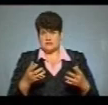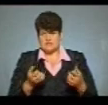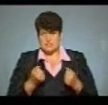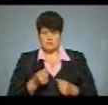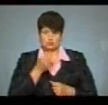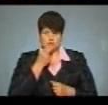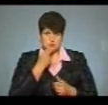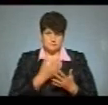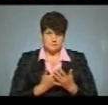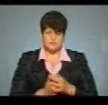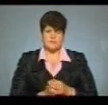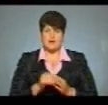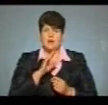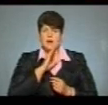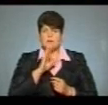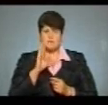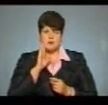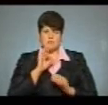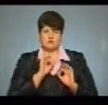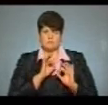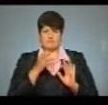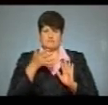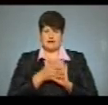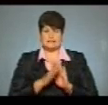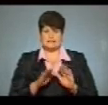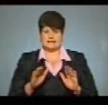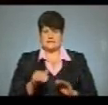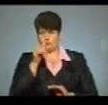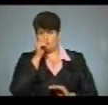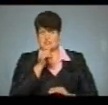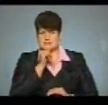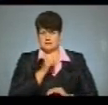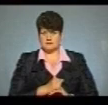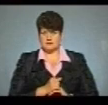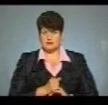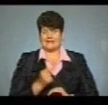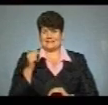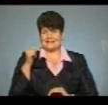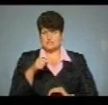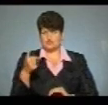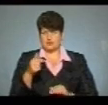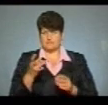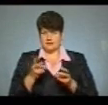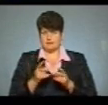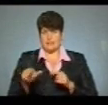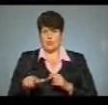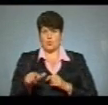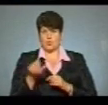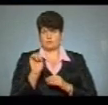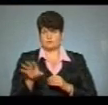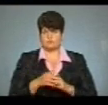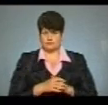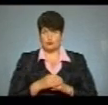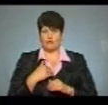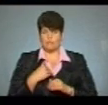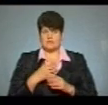поїсти навіть. Мама Тетяни Липак розповідає про витрати дітей на проїзд за місяць. 1000 треба відкладати, то тільки на дорогу. В мене сім'я